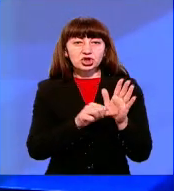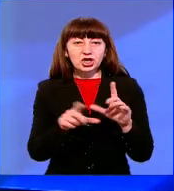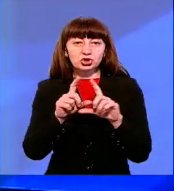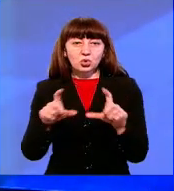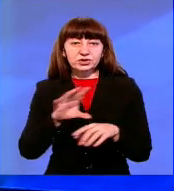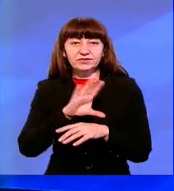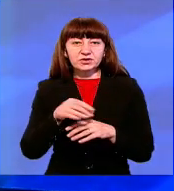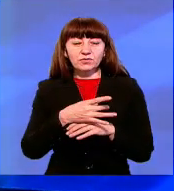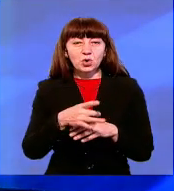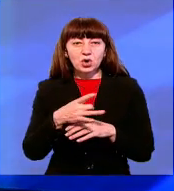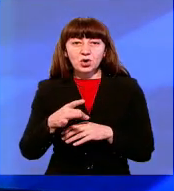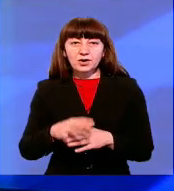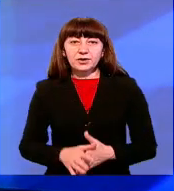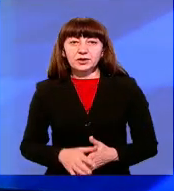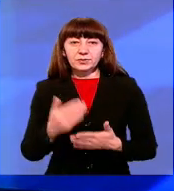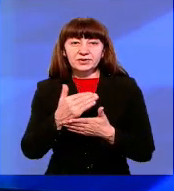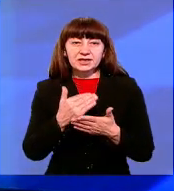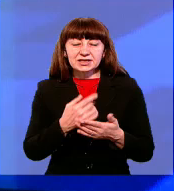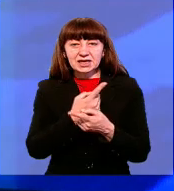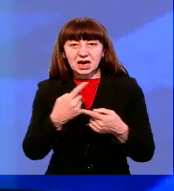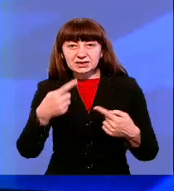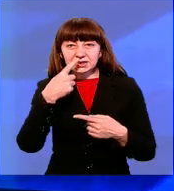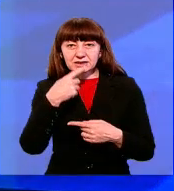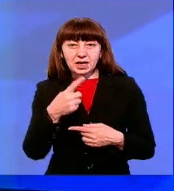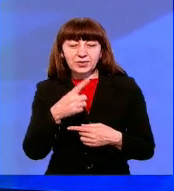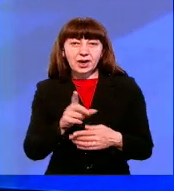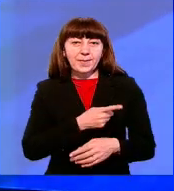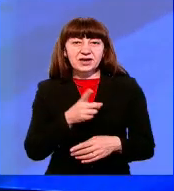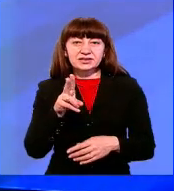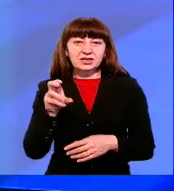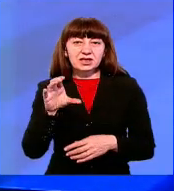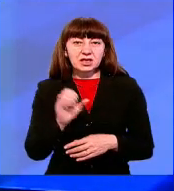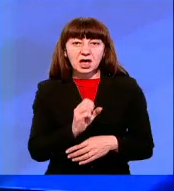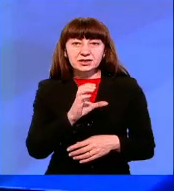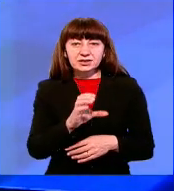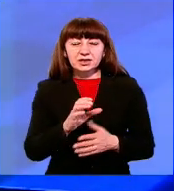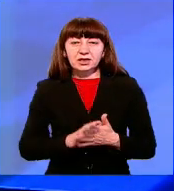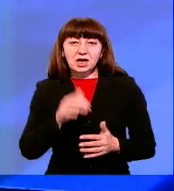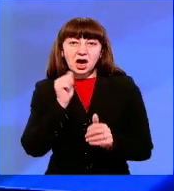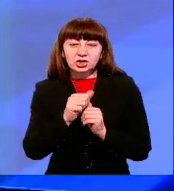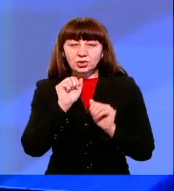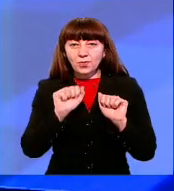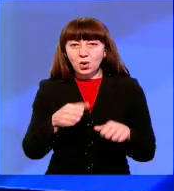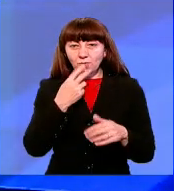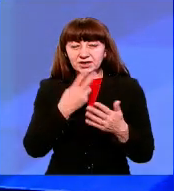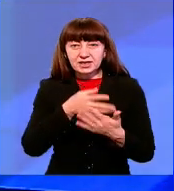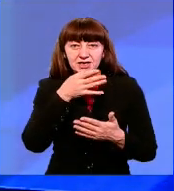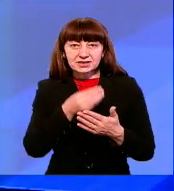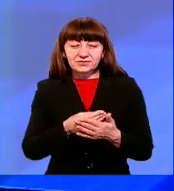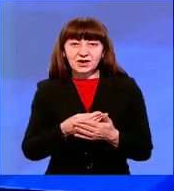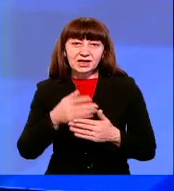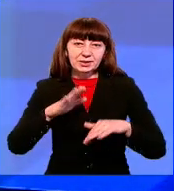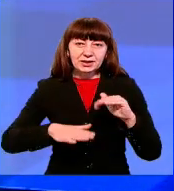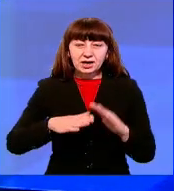всего района. Воркшоп был составлен из разных этапов и мастер-классов. Каждый участник смог показать свои навыки и таланты.